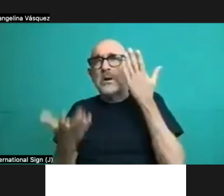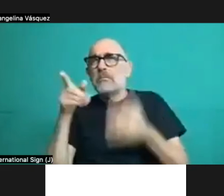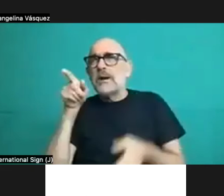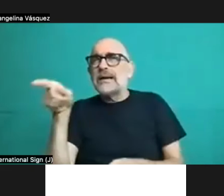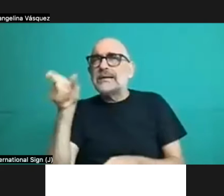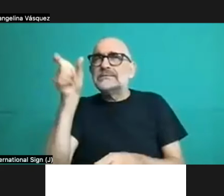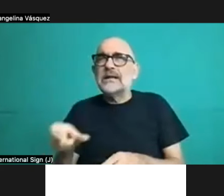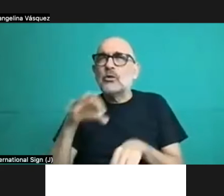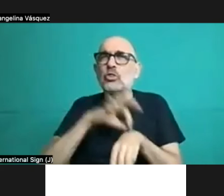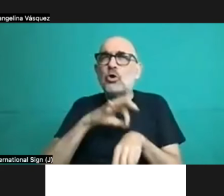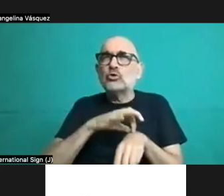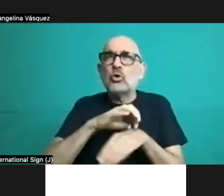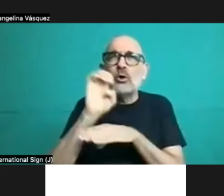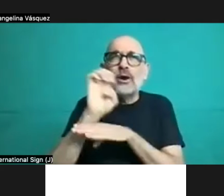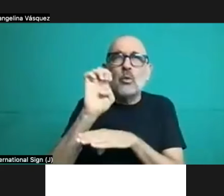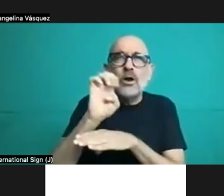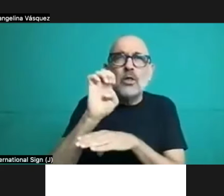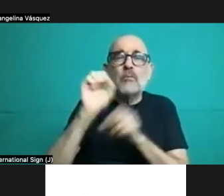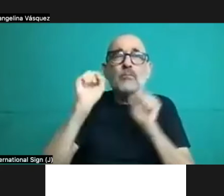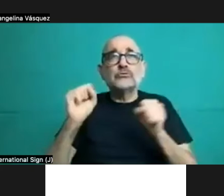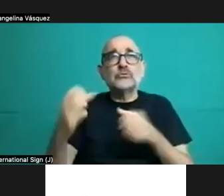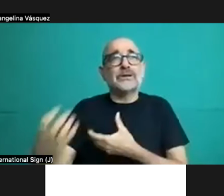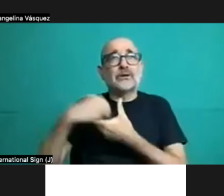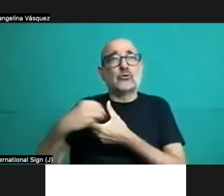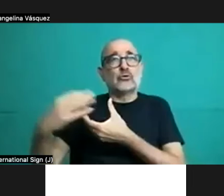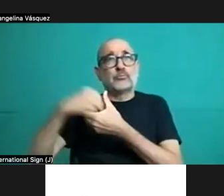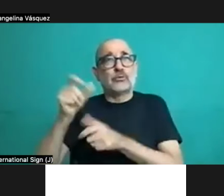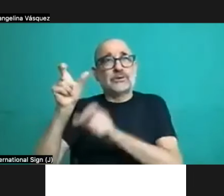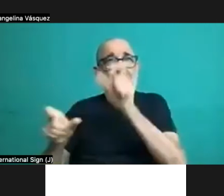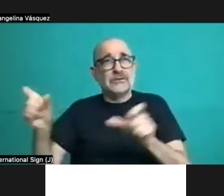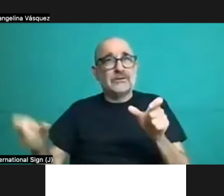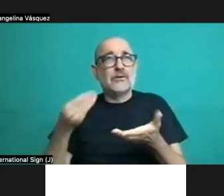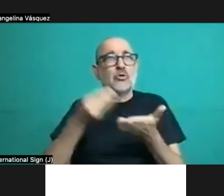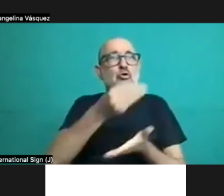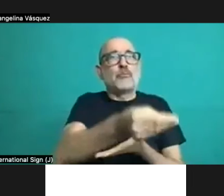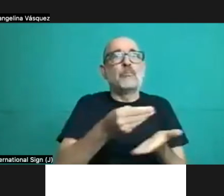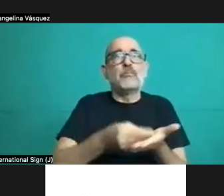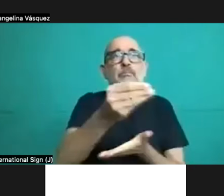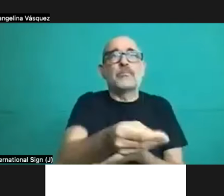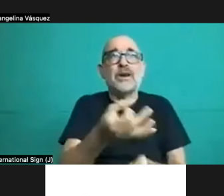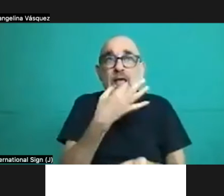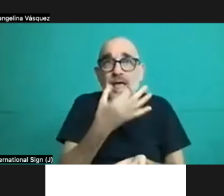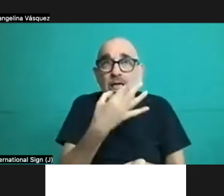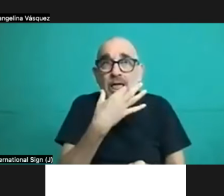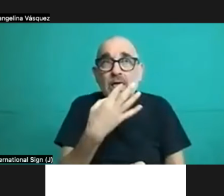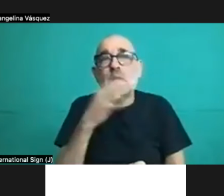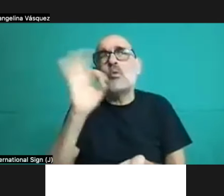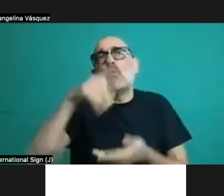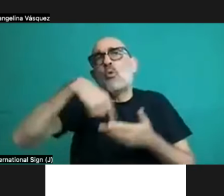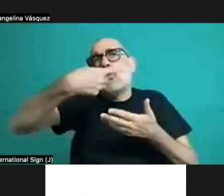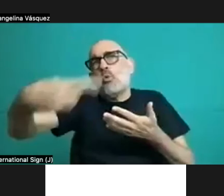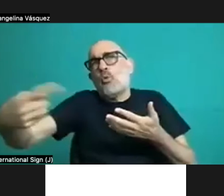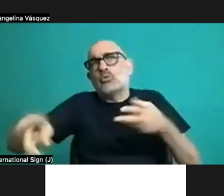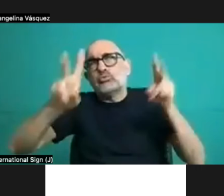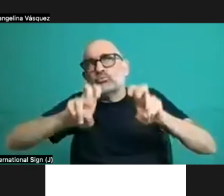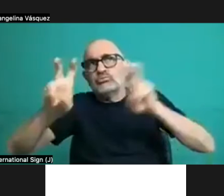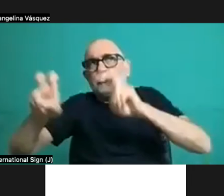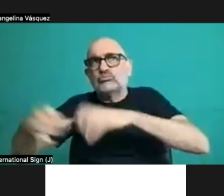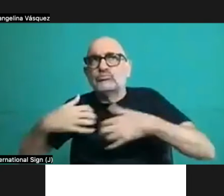produits sanitaires pour des patients atteints des maladies